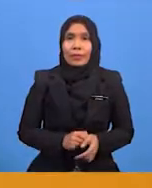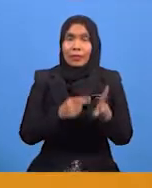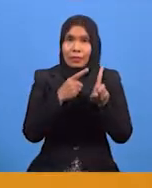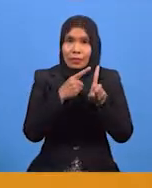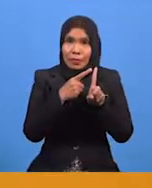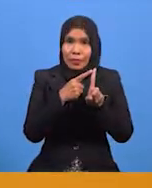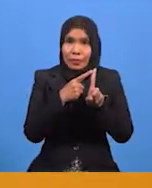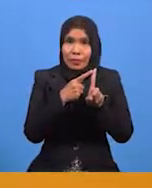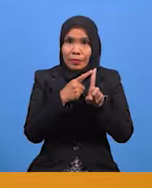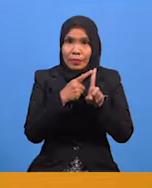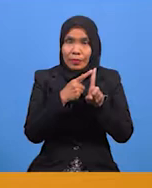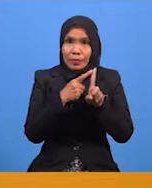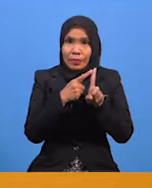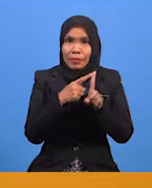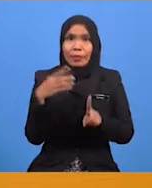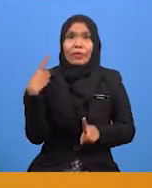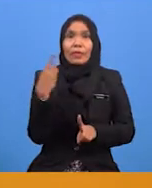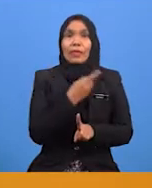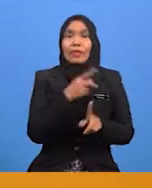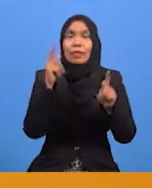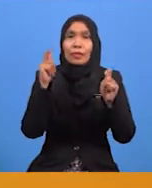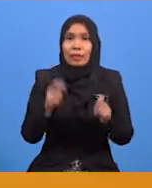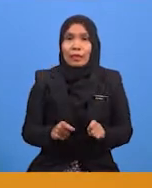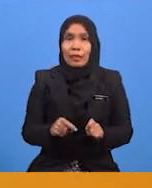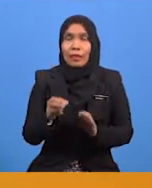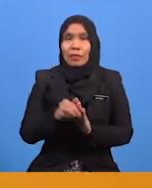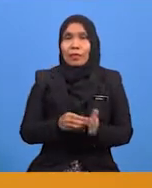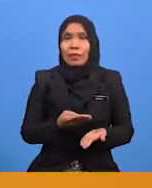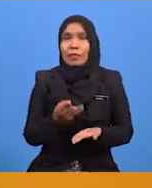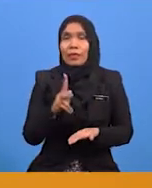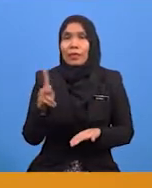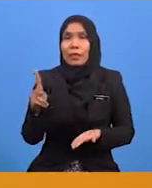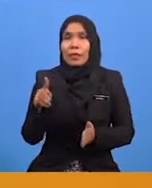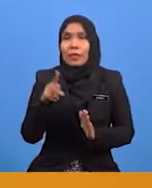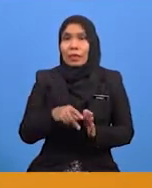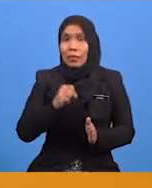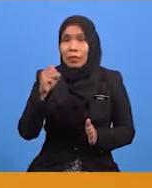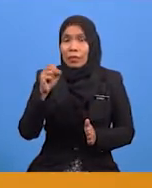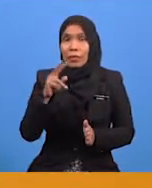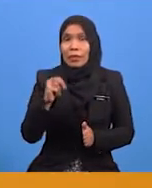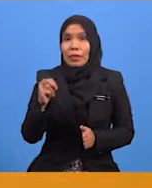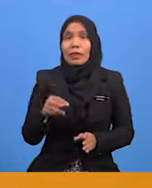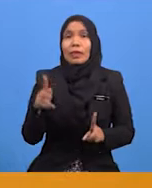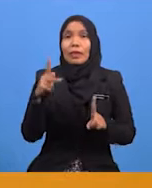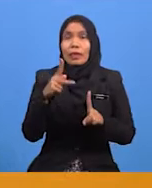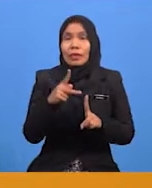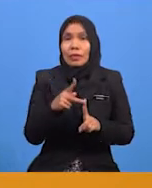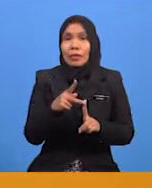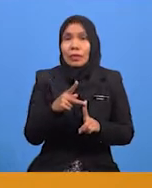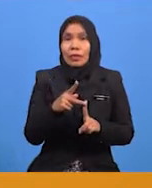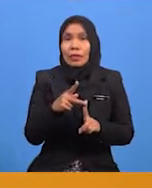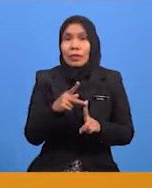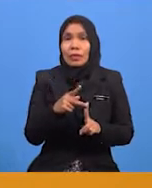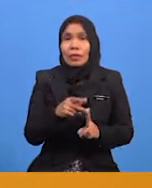Pengajaran pertama ialah kita mestilah memberikan kebebasan kepada